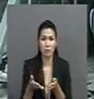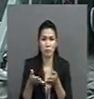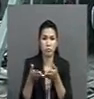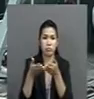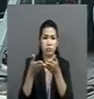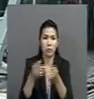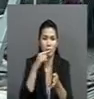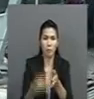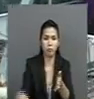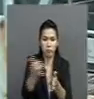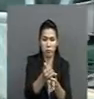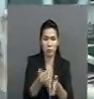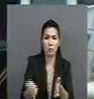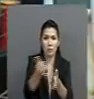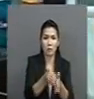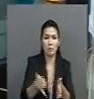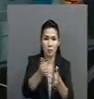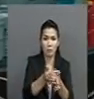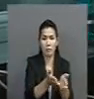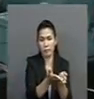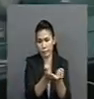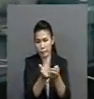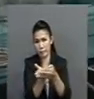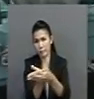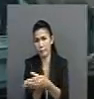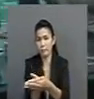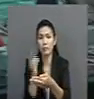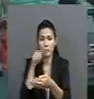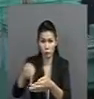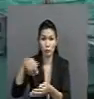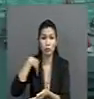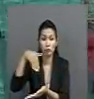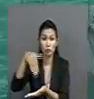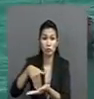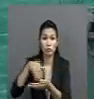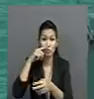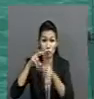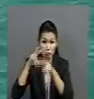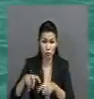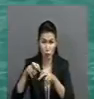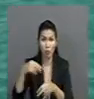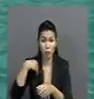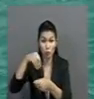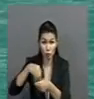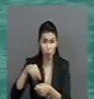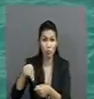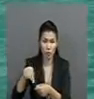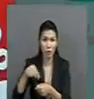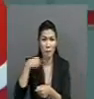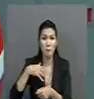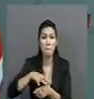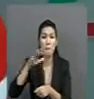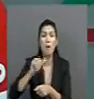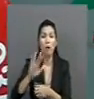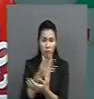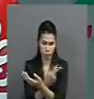ำเลียงครับกลับขึ้นมาที่บริเวณท่าเทียบเรือศูนย์วิจัยและพัฒนาทางทะเลอยู่ที่ตำบลวิชิตอำเภอเมื